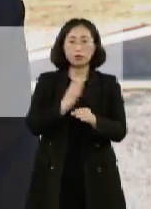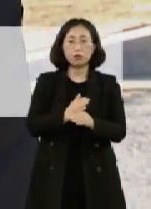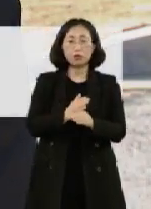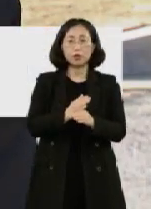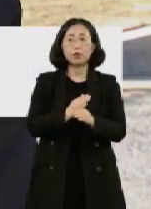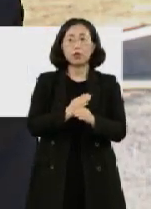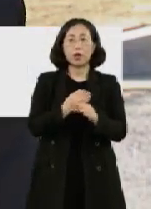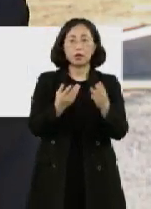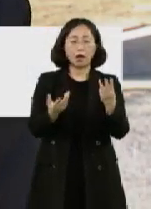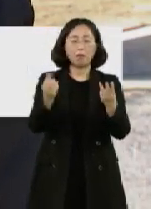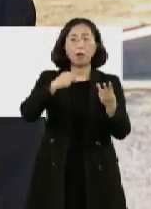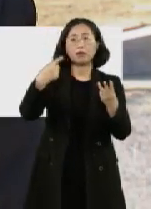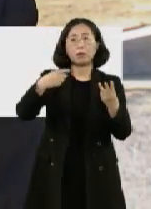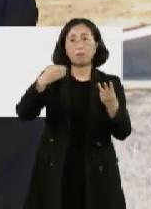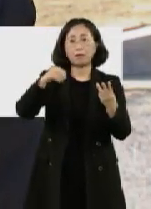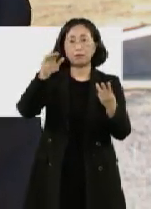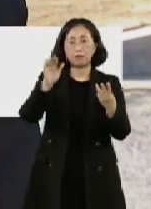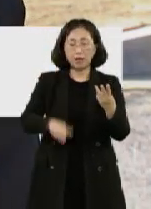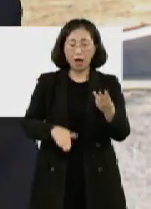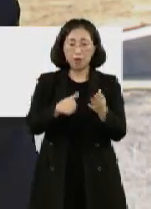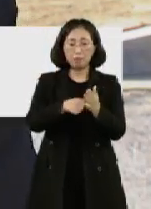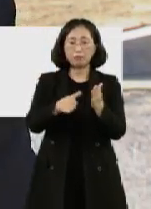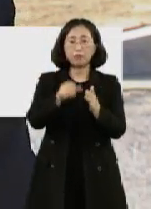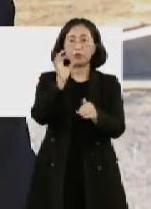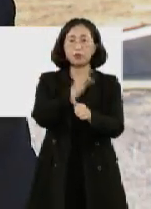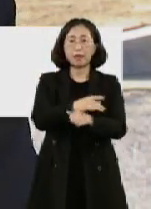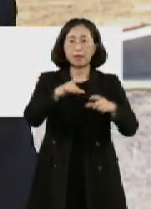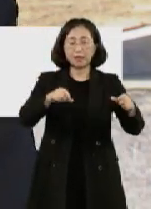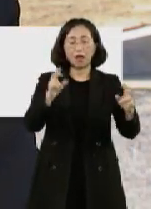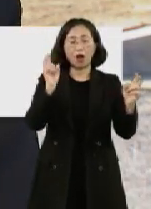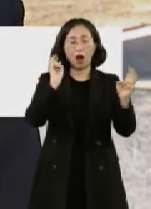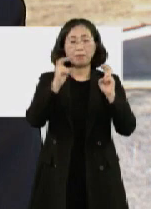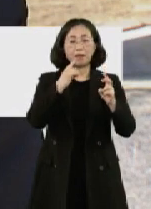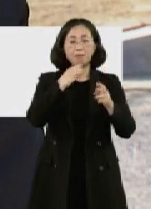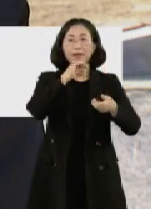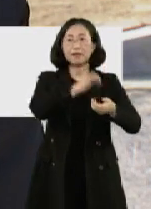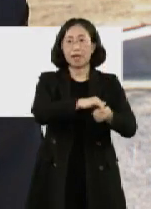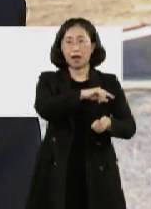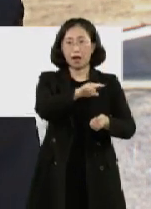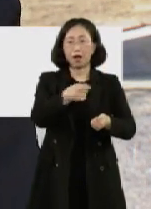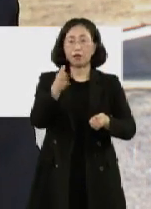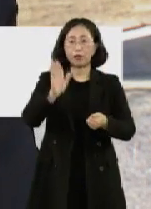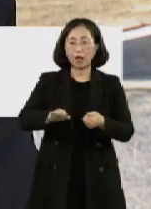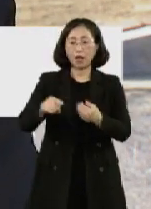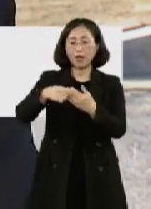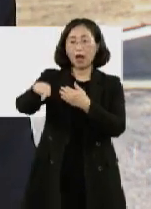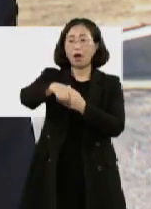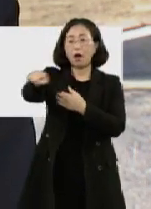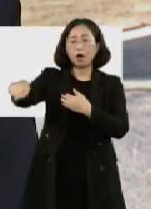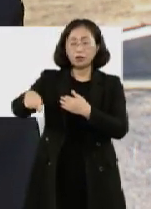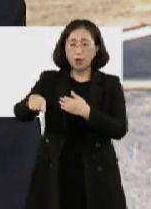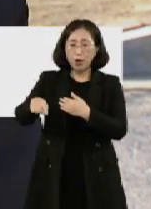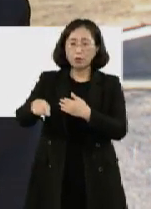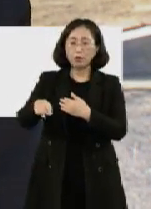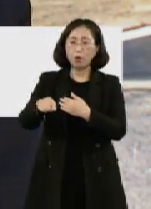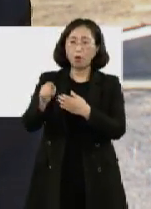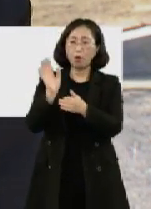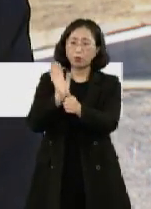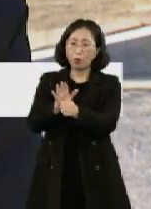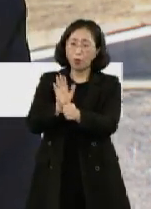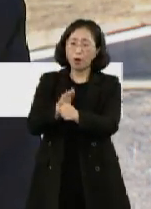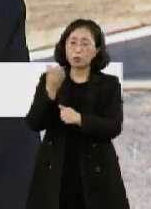물품 구매는 지역 제한이 가능한데 담당 부서는 지역업체 보호에 관심이 없고 타 지역 업체가 유리하게